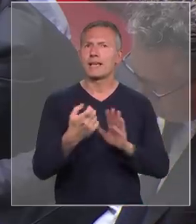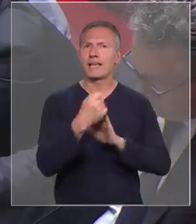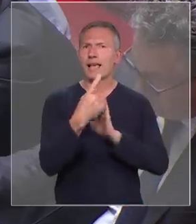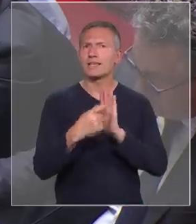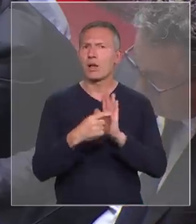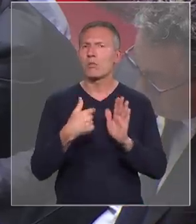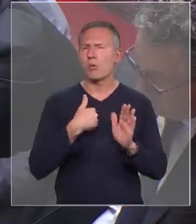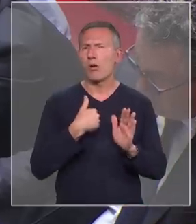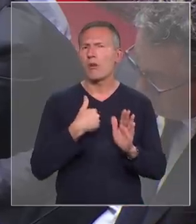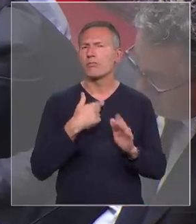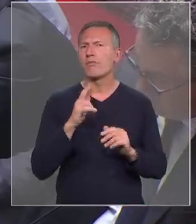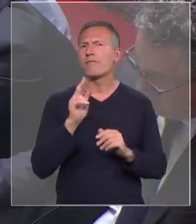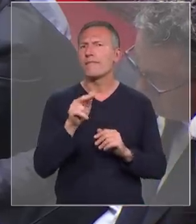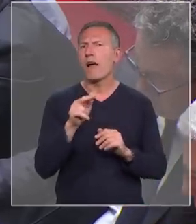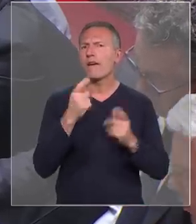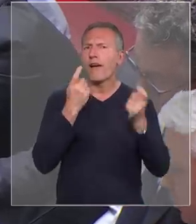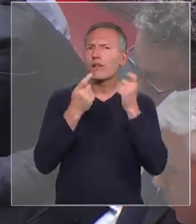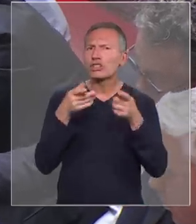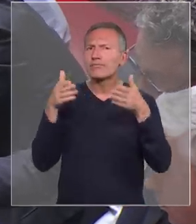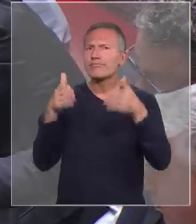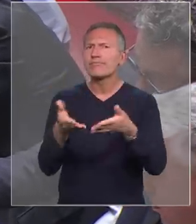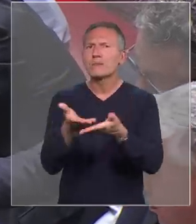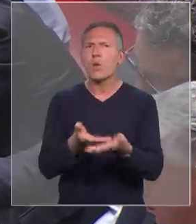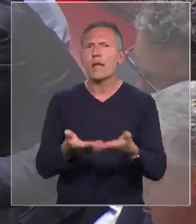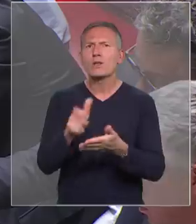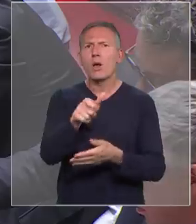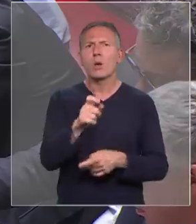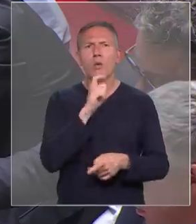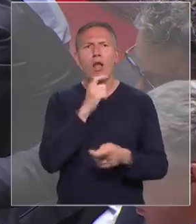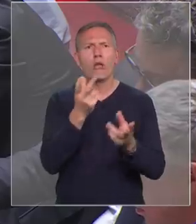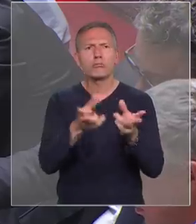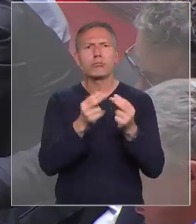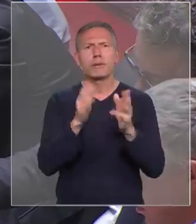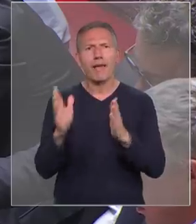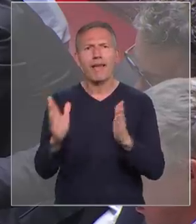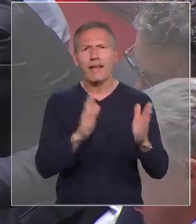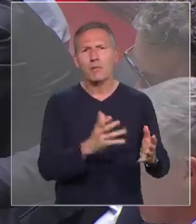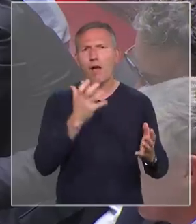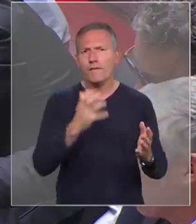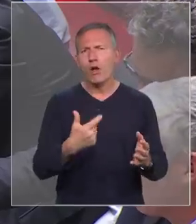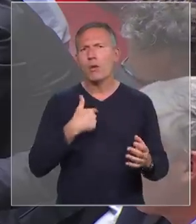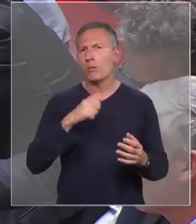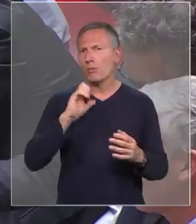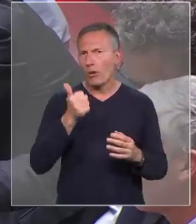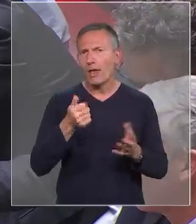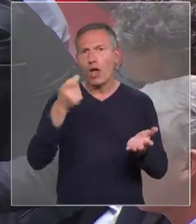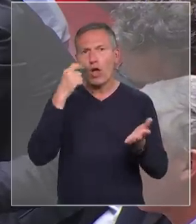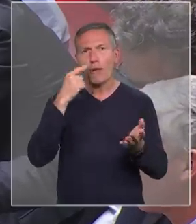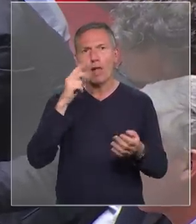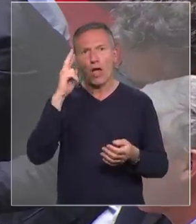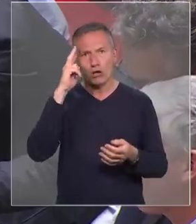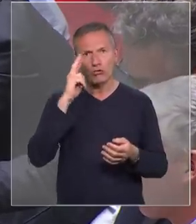Je me pencherai sur le cas spécifique que vous venez d'indiquer, mais je voudrais d'abord faire une remarque